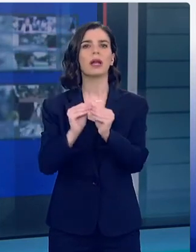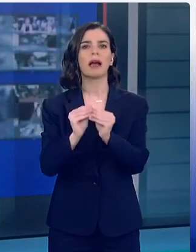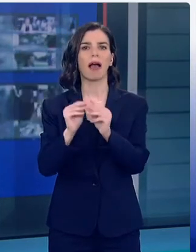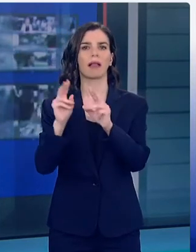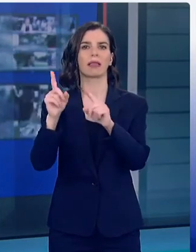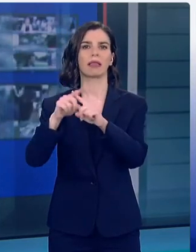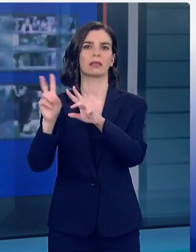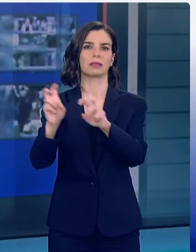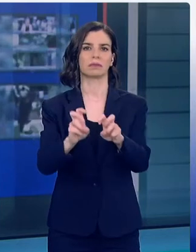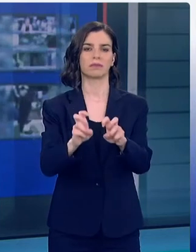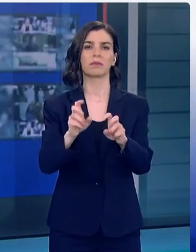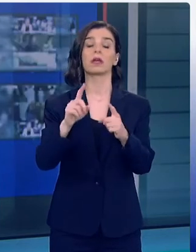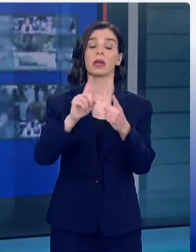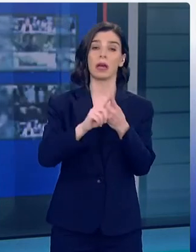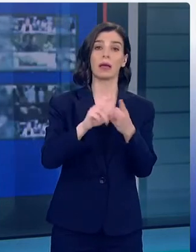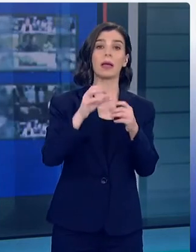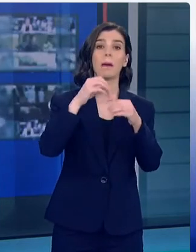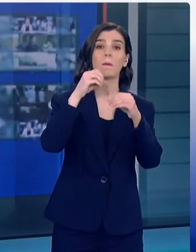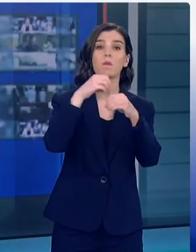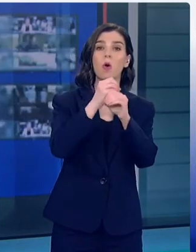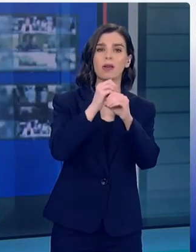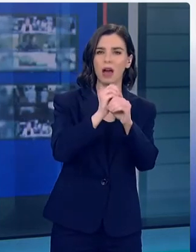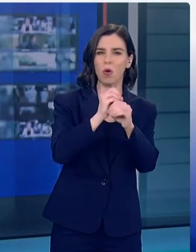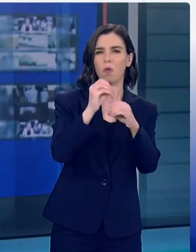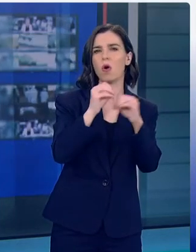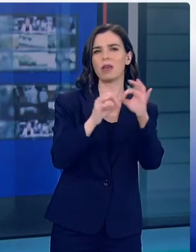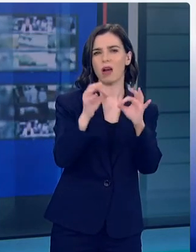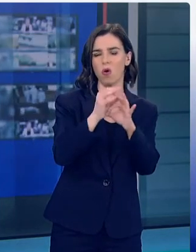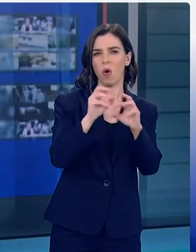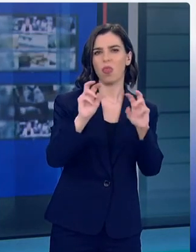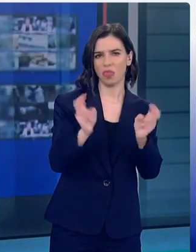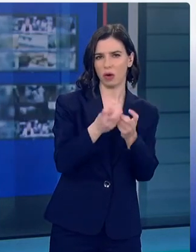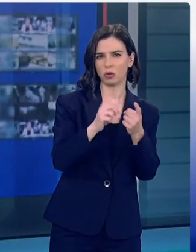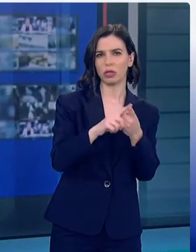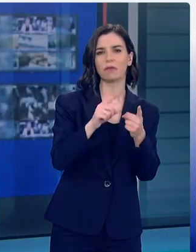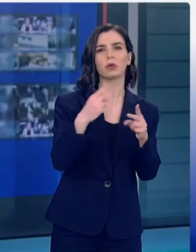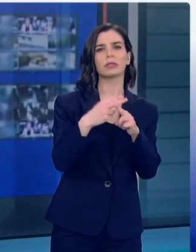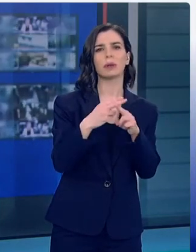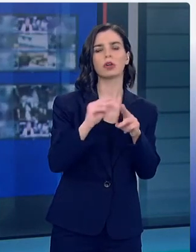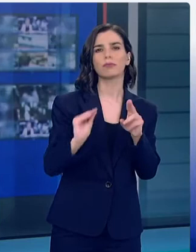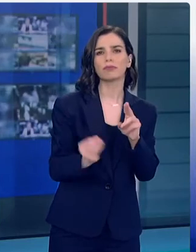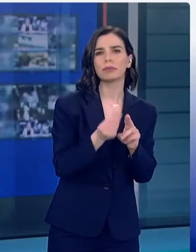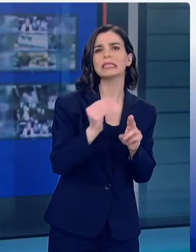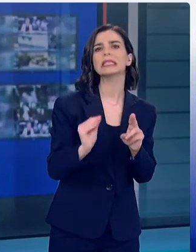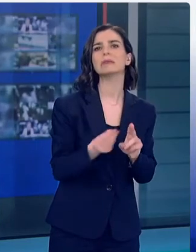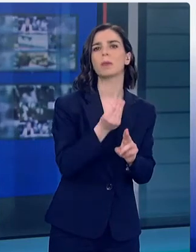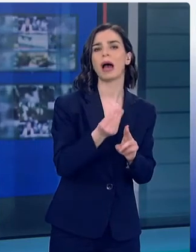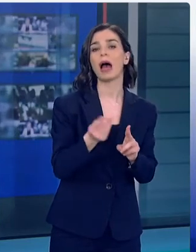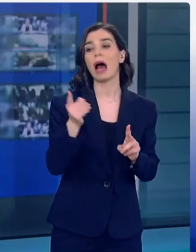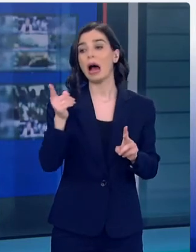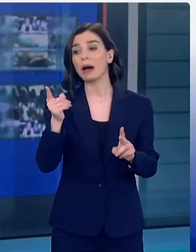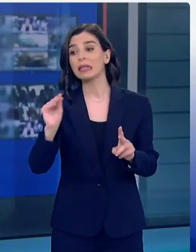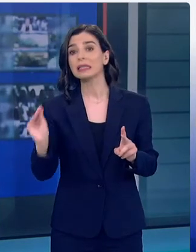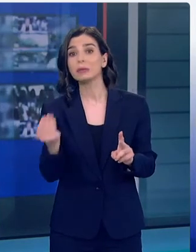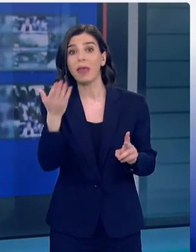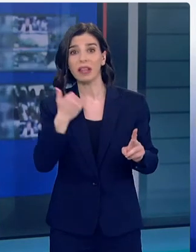δύο ειδών, όπως λέει ο δημοσιογράφος. Το ένα είναι το μοριακό της διάγνωσης, το οποίο είναι πάρα πολύ σημαντικό για όσους έχουν συμπτώματα. Γιατί αυτούς που δεν έχουν συμπτώματα είναι πολύ δύσκολο